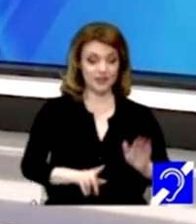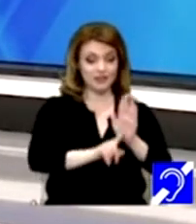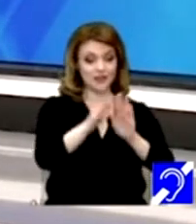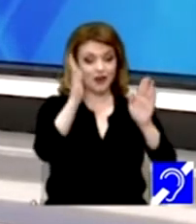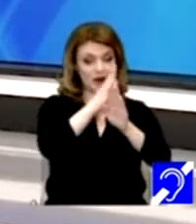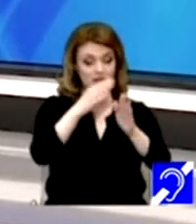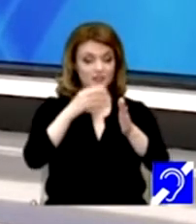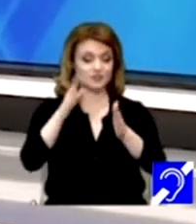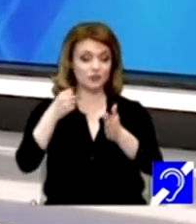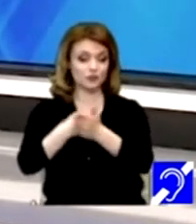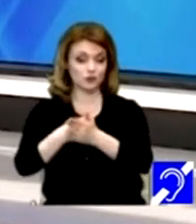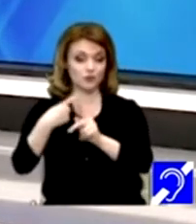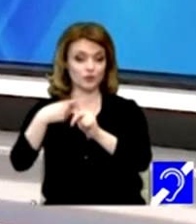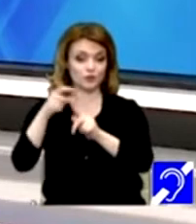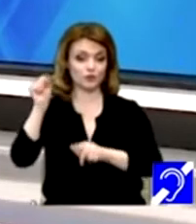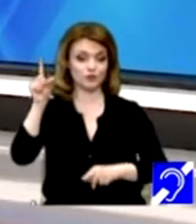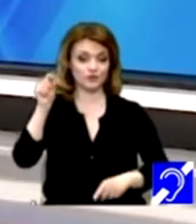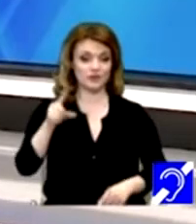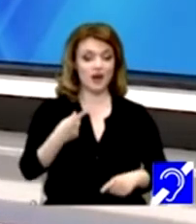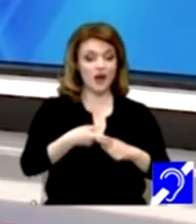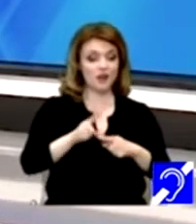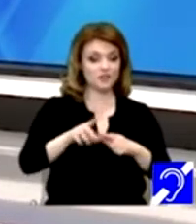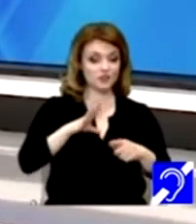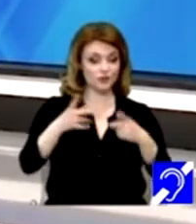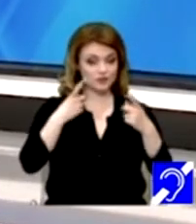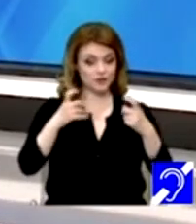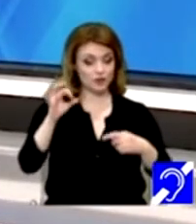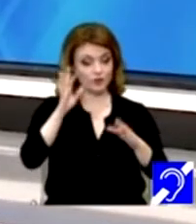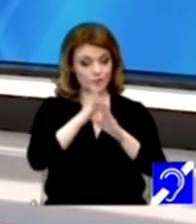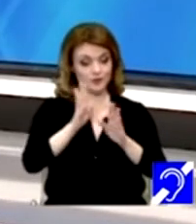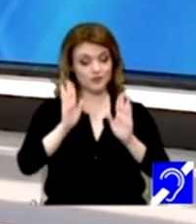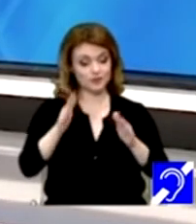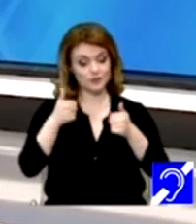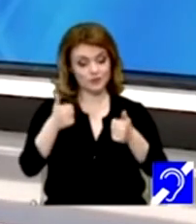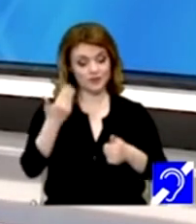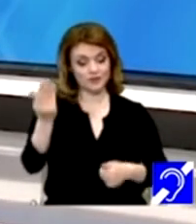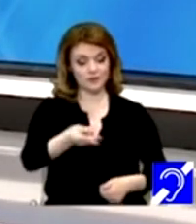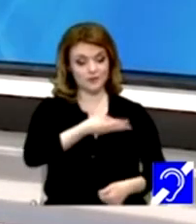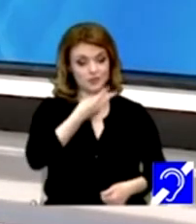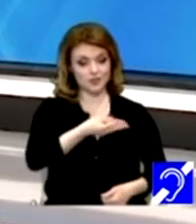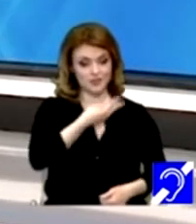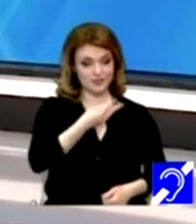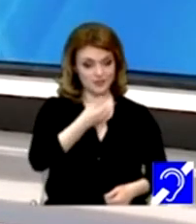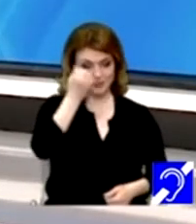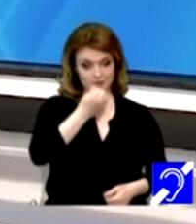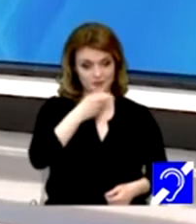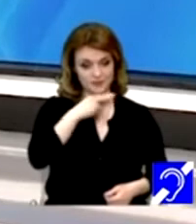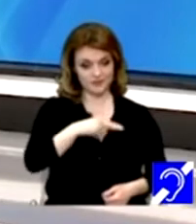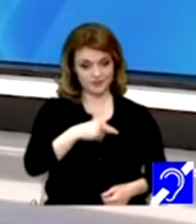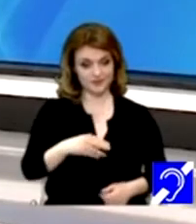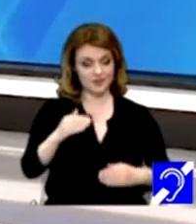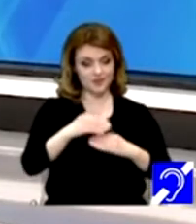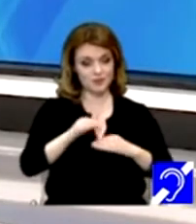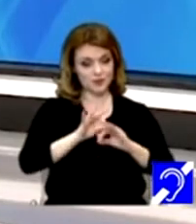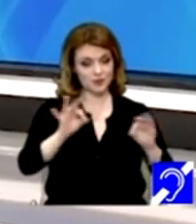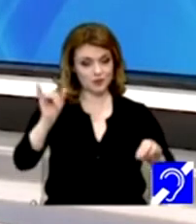cel mult 11 grade. Acestea au fost informațiile despre vreme, sunt Florina Constantinescu și vă mulțumesc pentru atenție. Să aveți